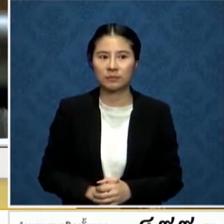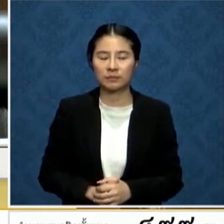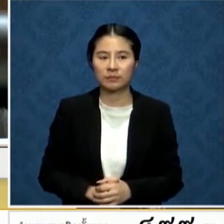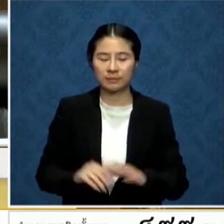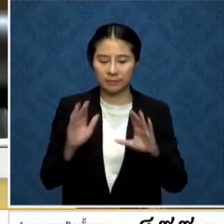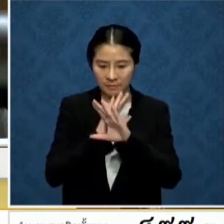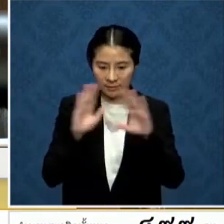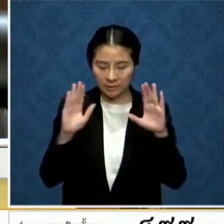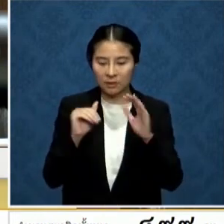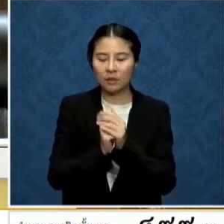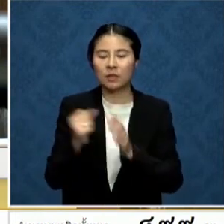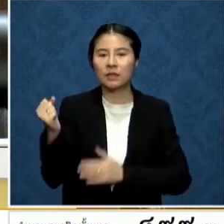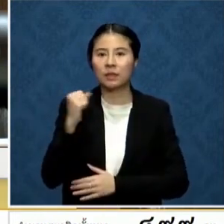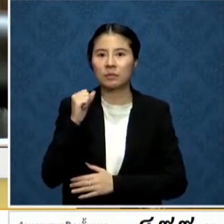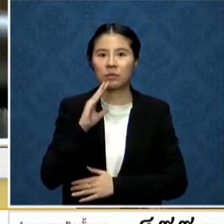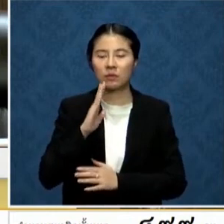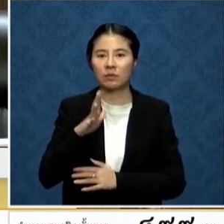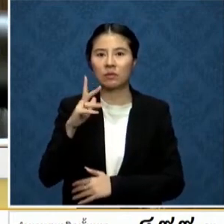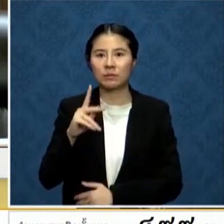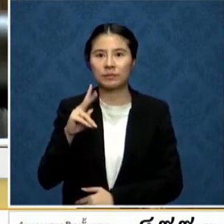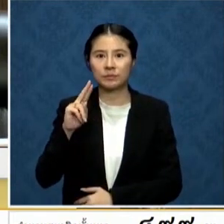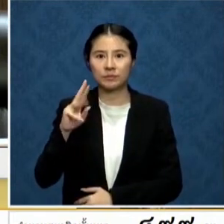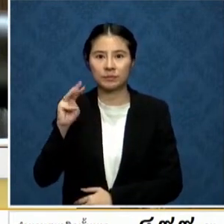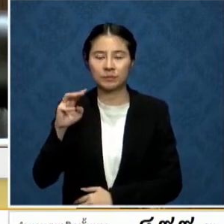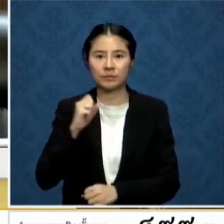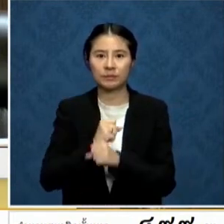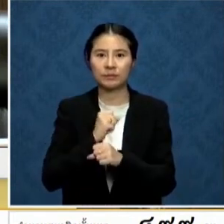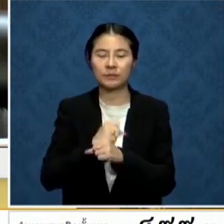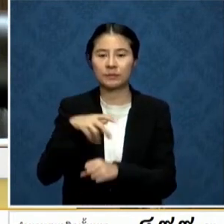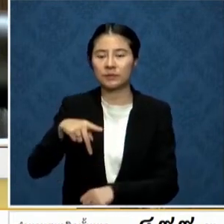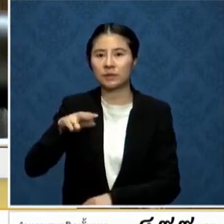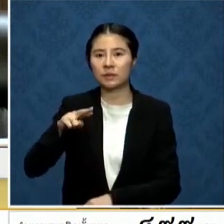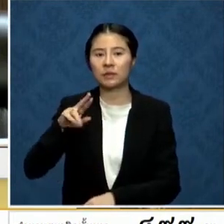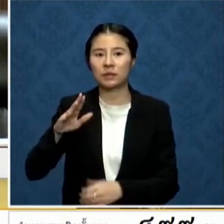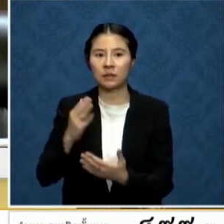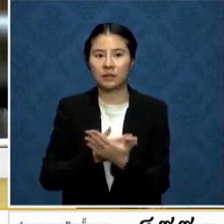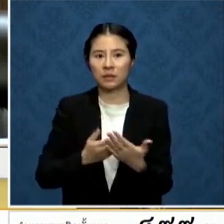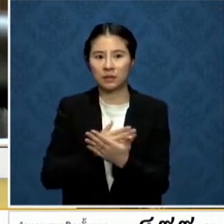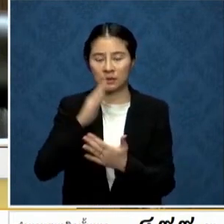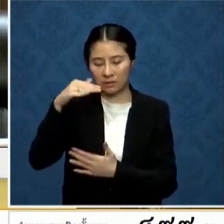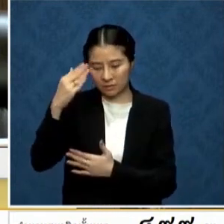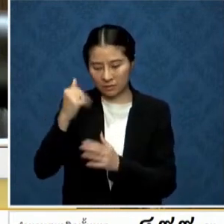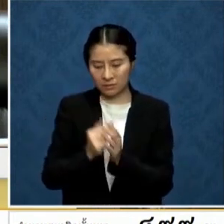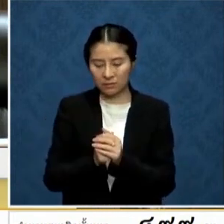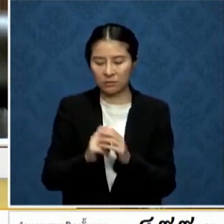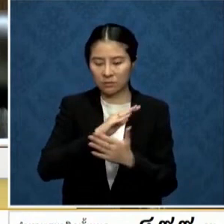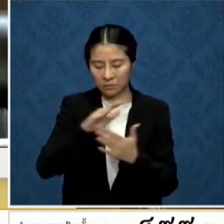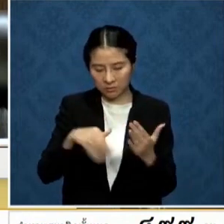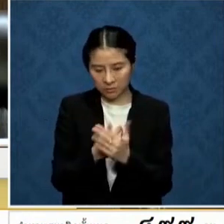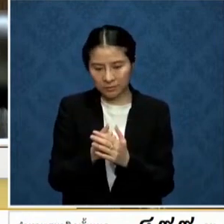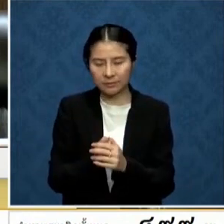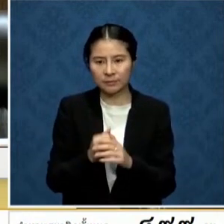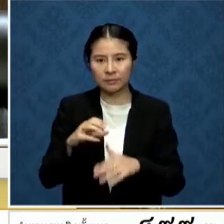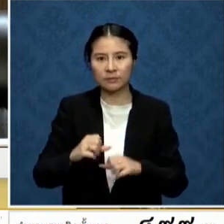ยกเลิกอำนาจของคณะรัฐมนตรีในการรับร่างพระราชบัญญัติไปพิจารณาก่อนที่สภาจะลงมติอย่า